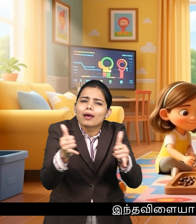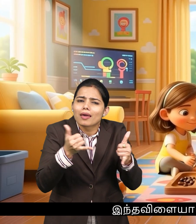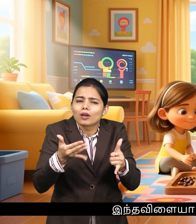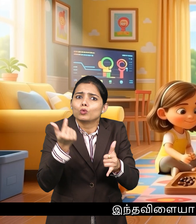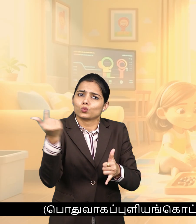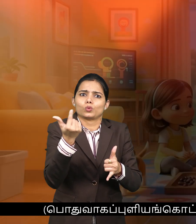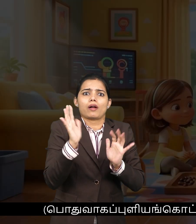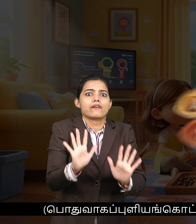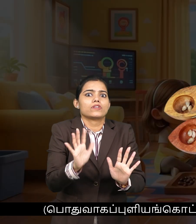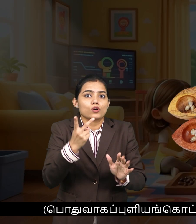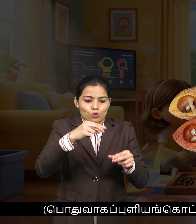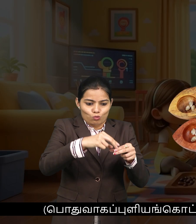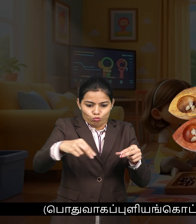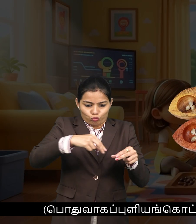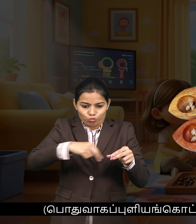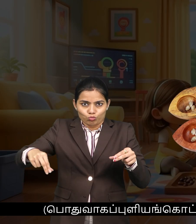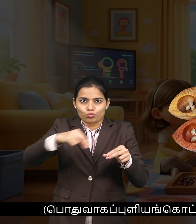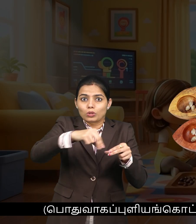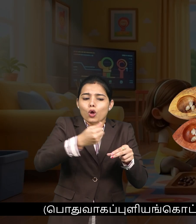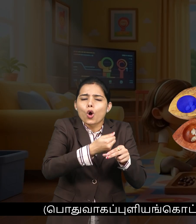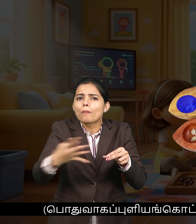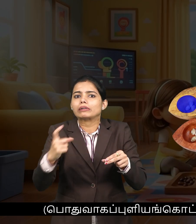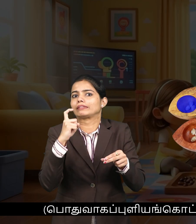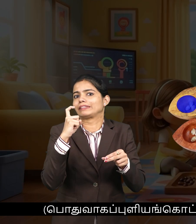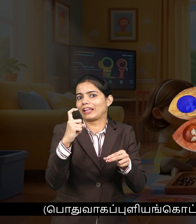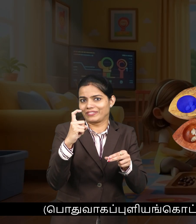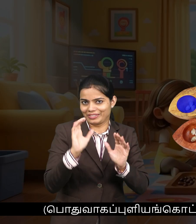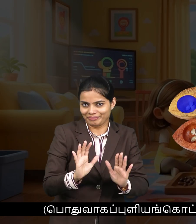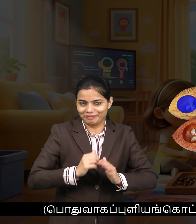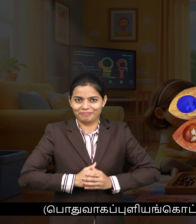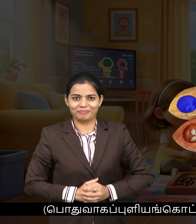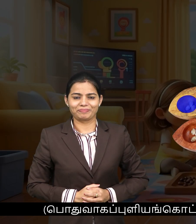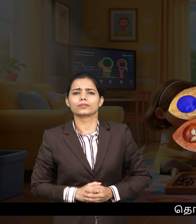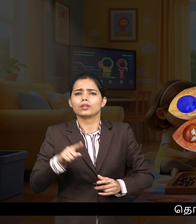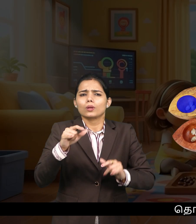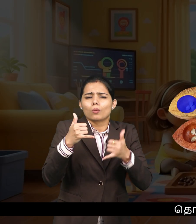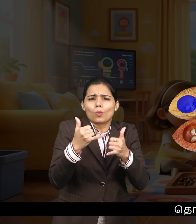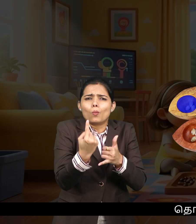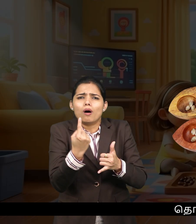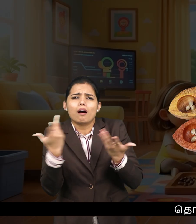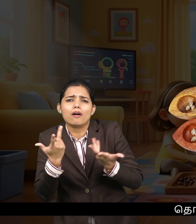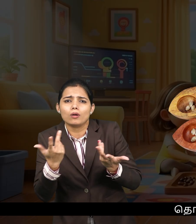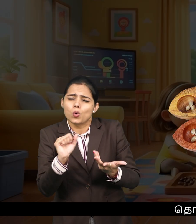70 காய்களும், அதாவது பொதுவாக புளியாங்கொட்டைகள் அல்லது சிறிய சோழிகள் தொடங்கும்.